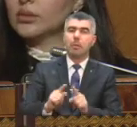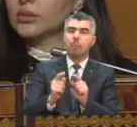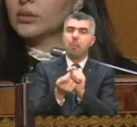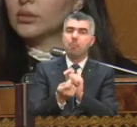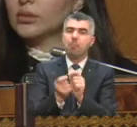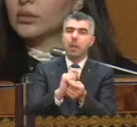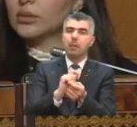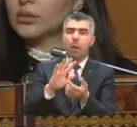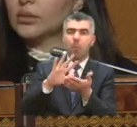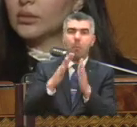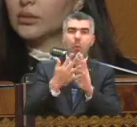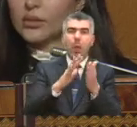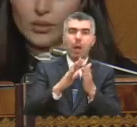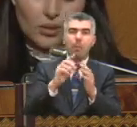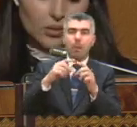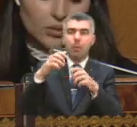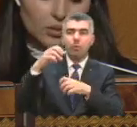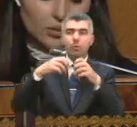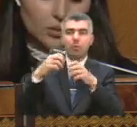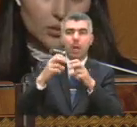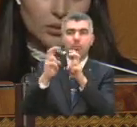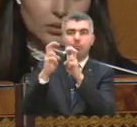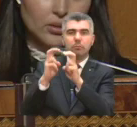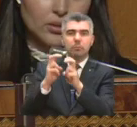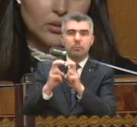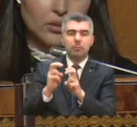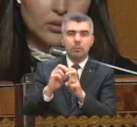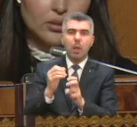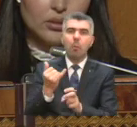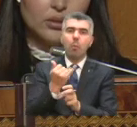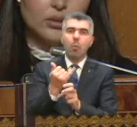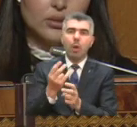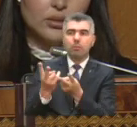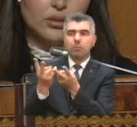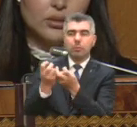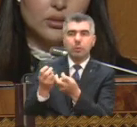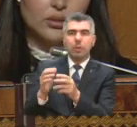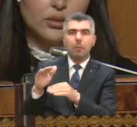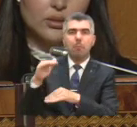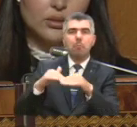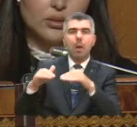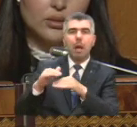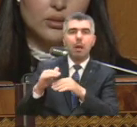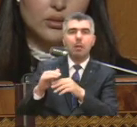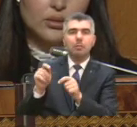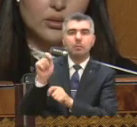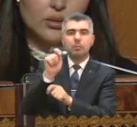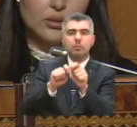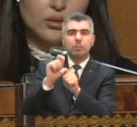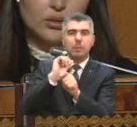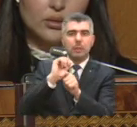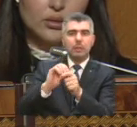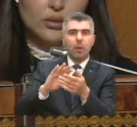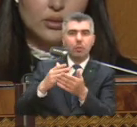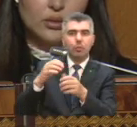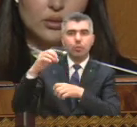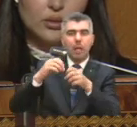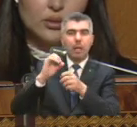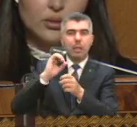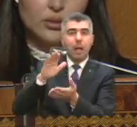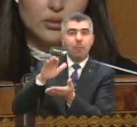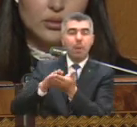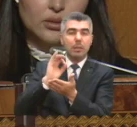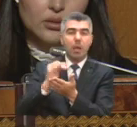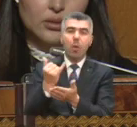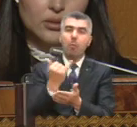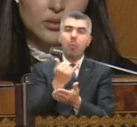تغيرات المناخية وتوالي سنوات الجفاف أصبح اللجوء إلى محطات تحلية مياه البحر ومحطات معالجة مياه العادمة خيارا